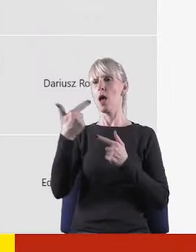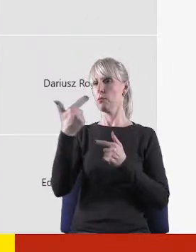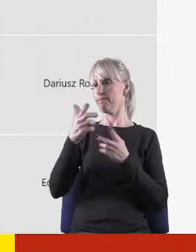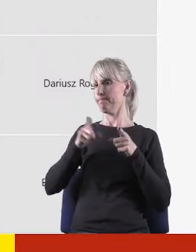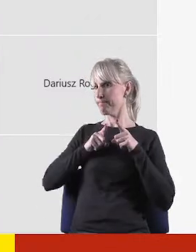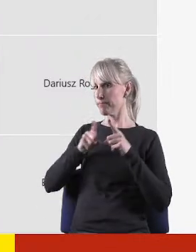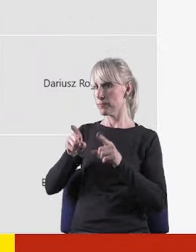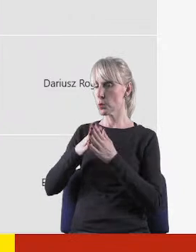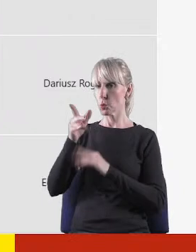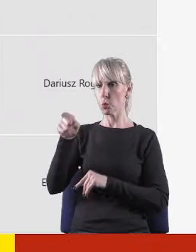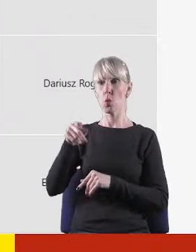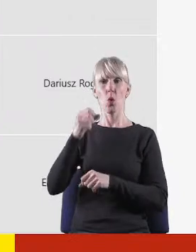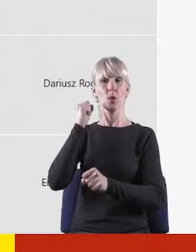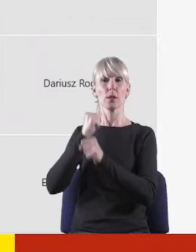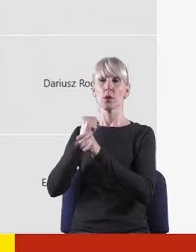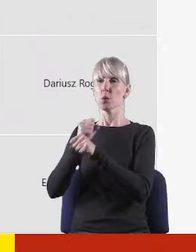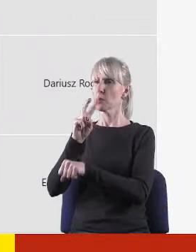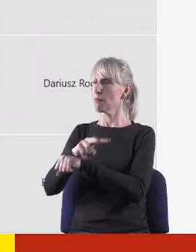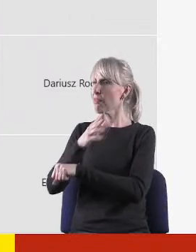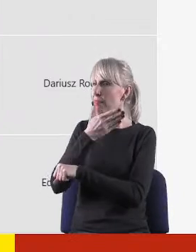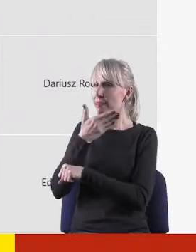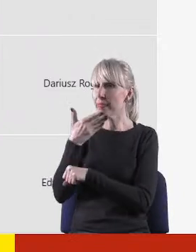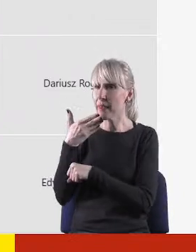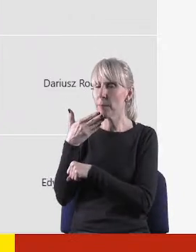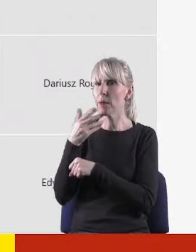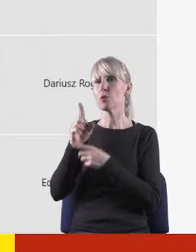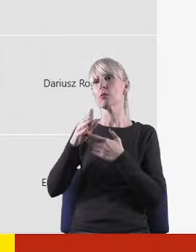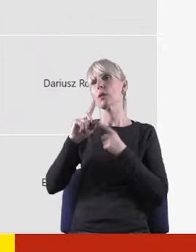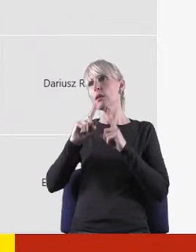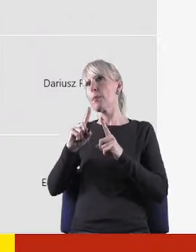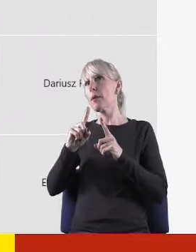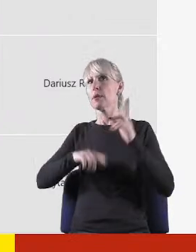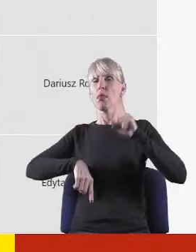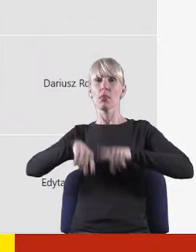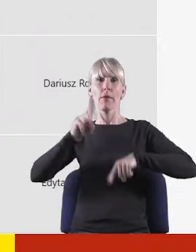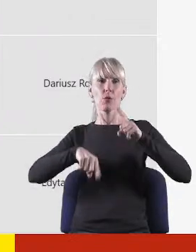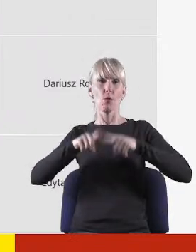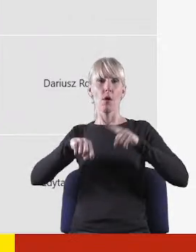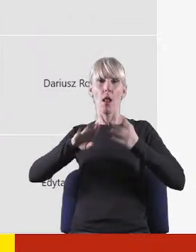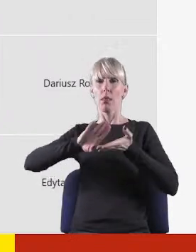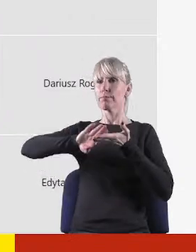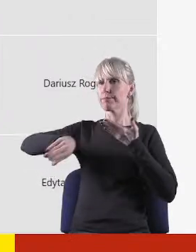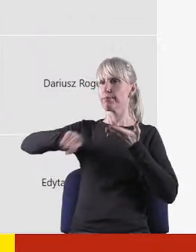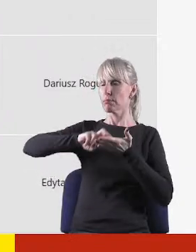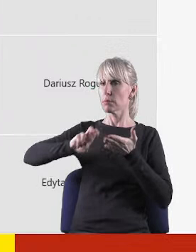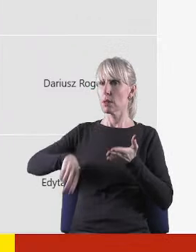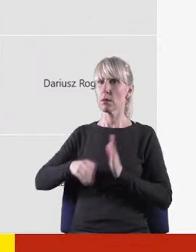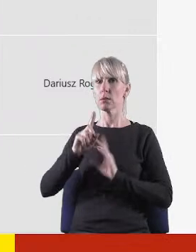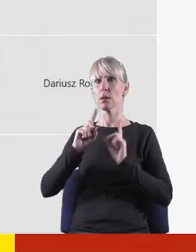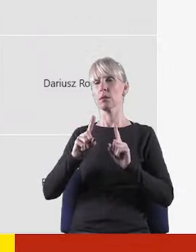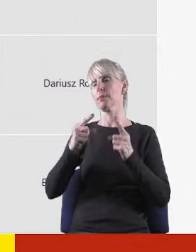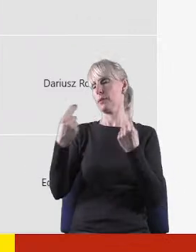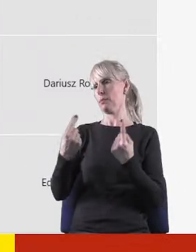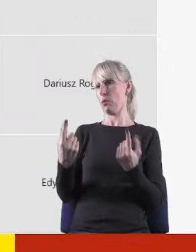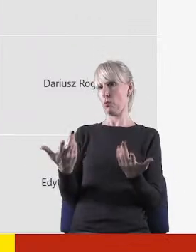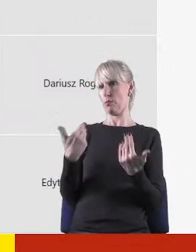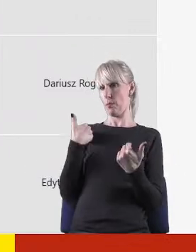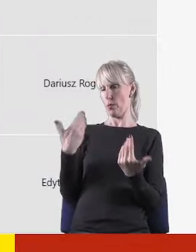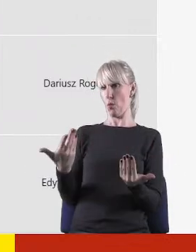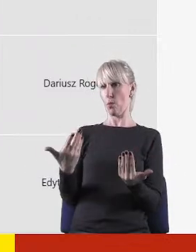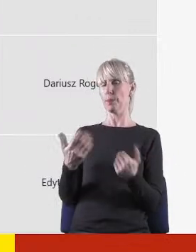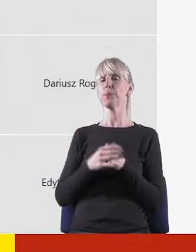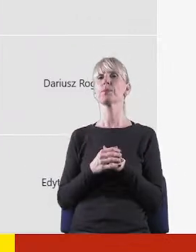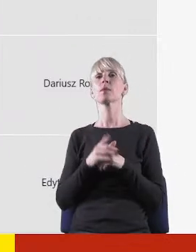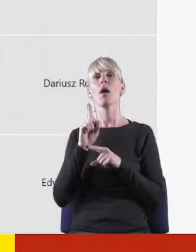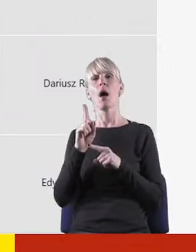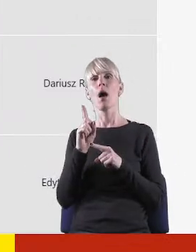których nie ma zatrudnienia w zawodzie, to ta naturalna jakby selekcja tutaj występuje w taki właśnie sposób, ale rzeczywiście